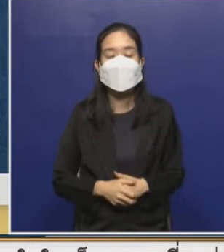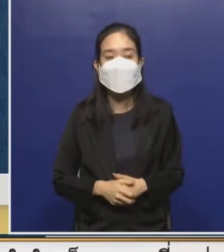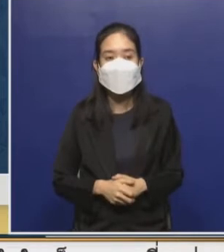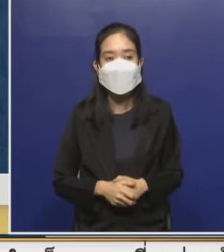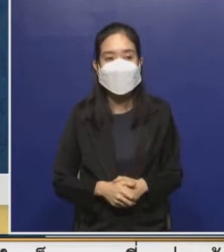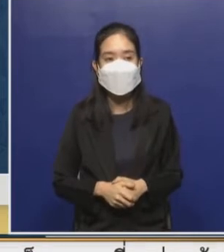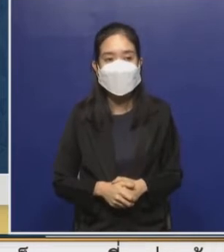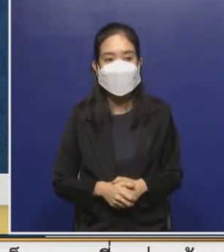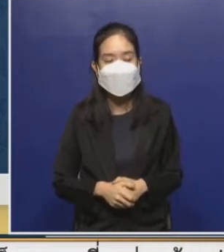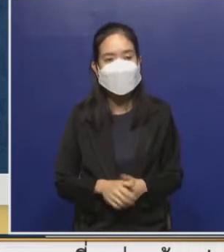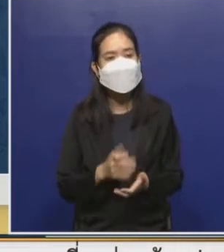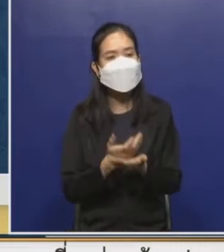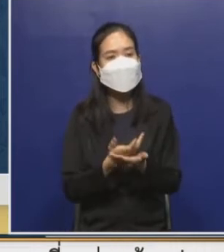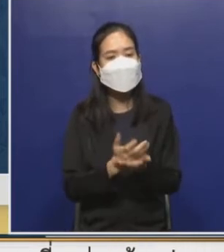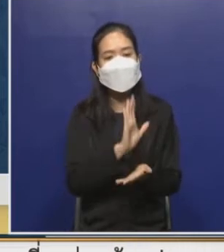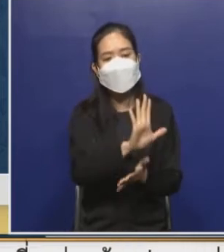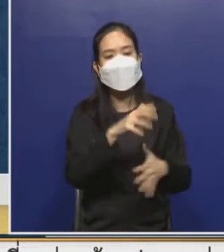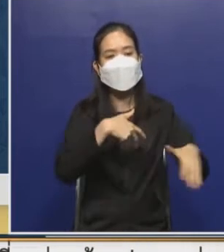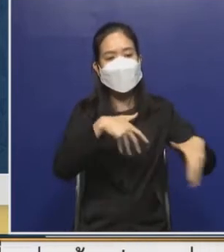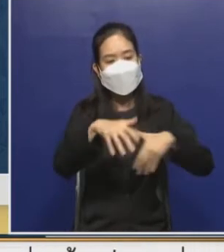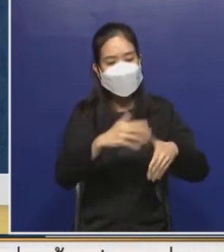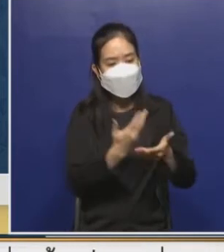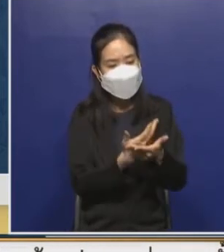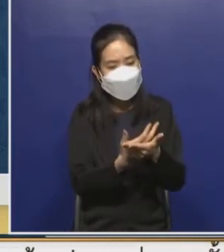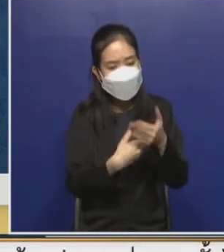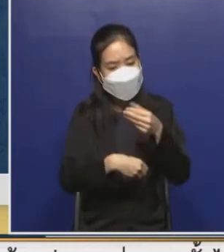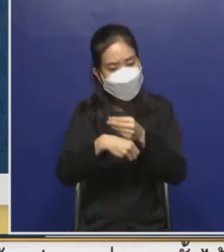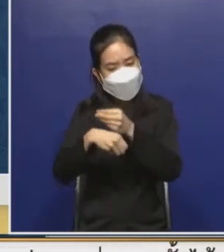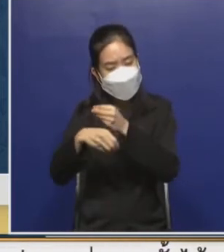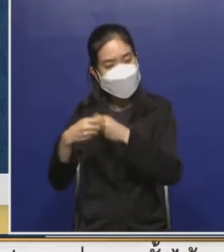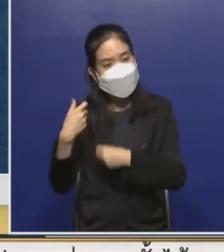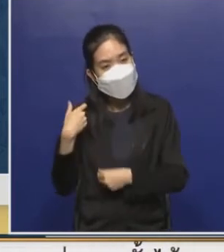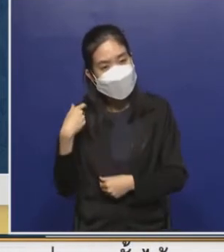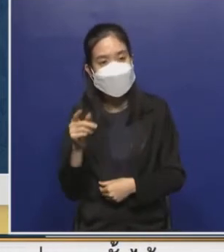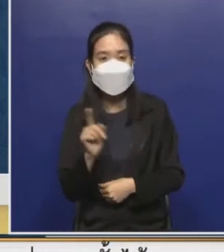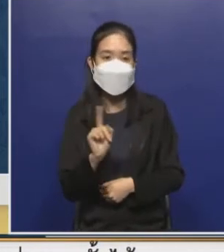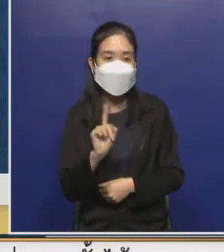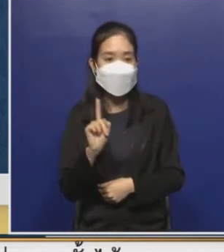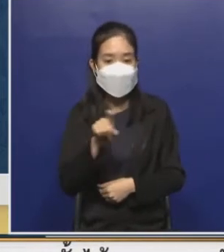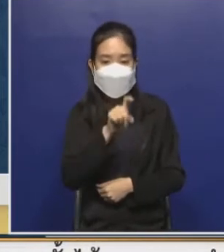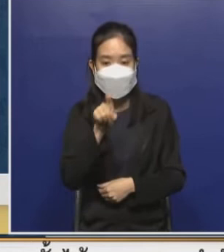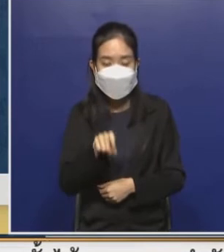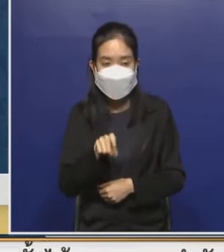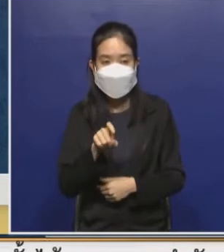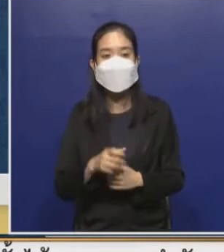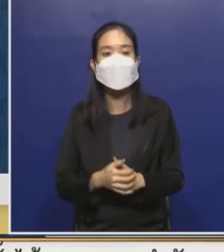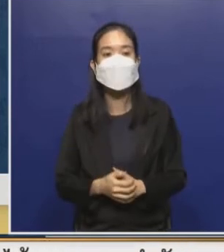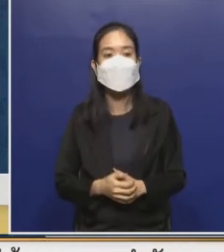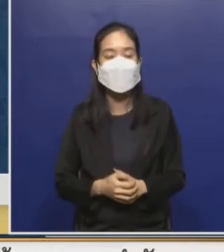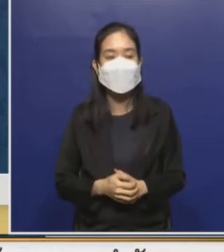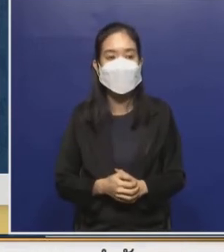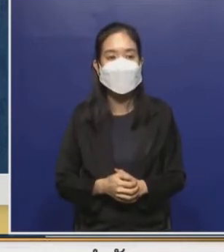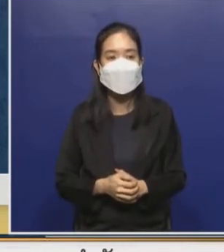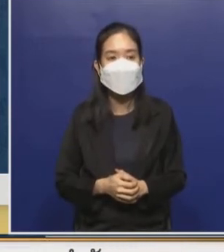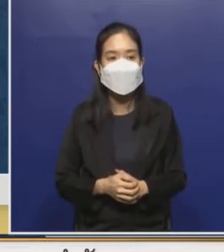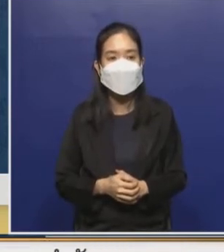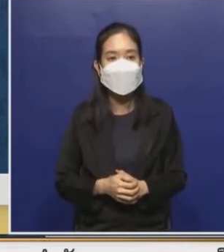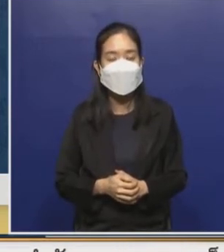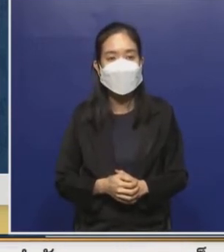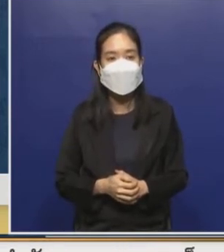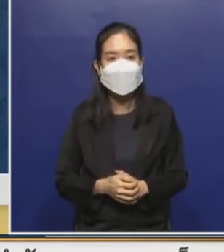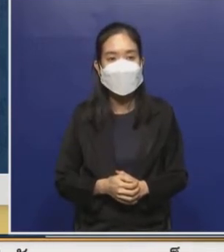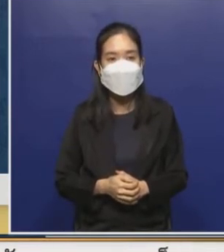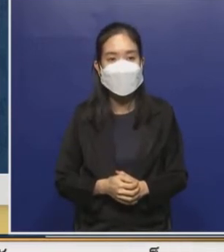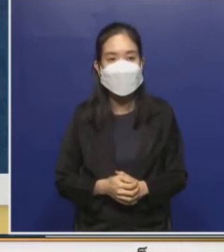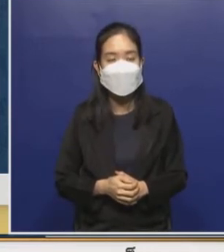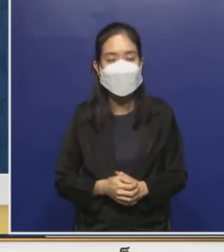ทำให้ปชาชนมีรได้เพิ่มขึ้นหรอไม่เท่าไรและอย่างไรครัธรชเพราฉะนั้นทุกก